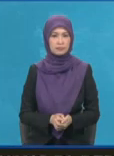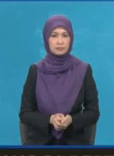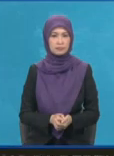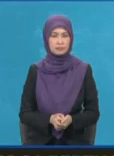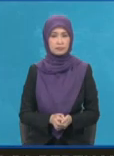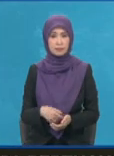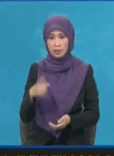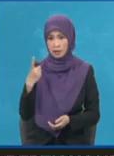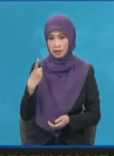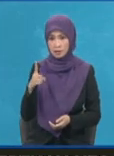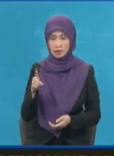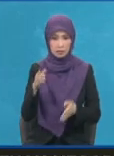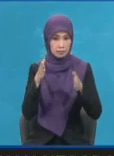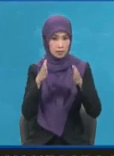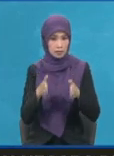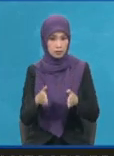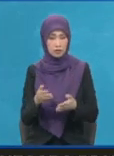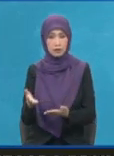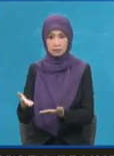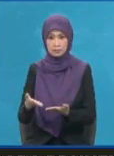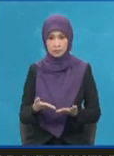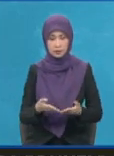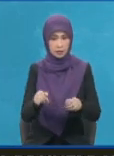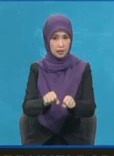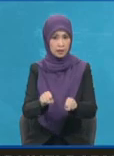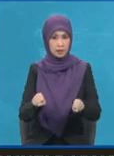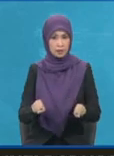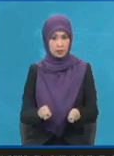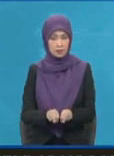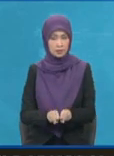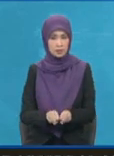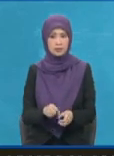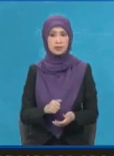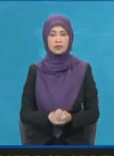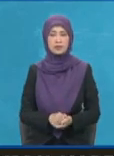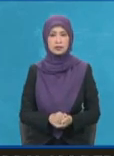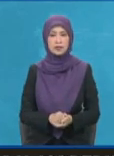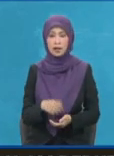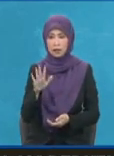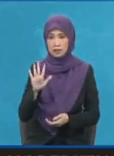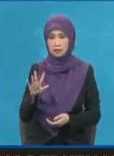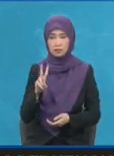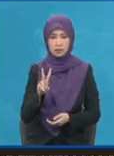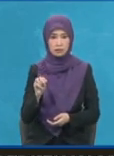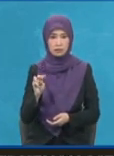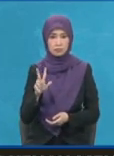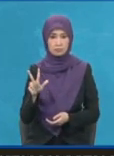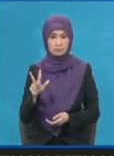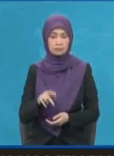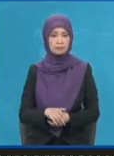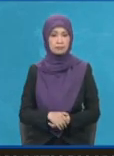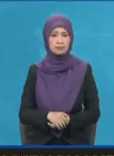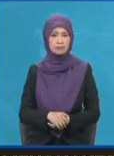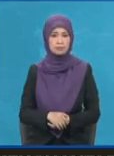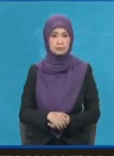11 orang Usahawan menerima si gel tamat program bagi program Why di silat on kali kelima tahun 2023 program